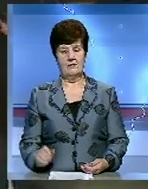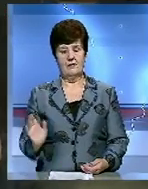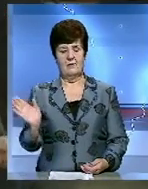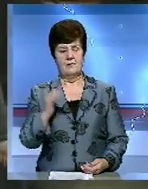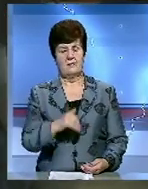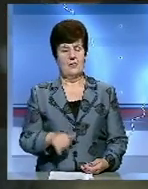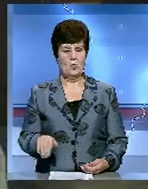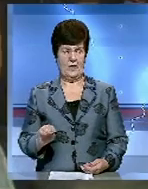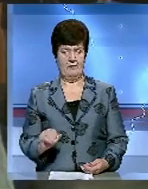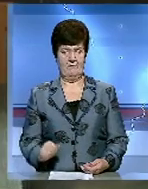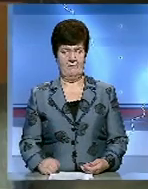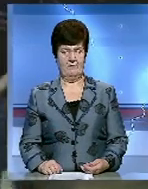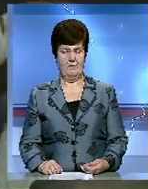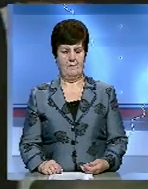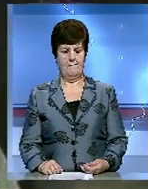scrie.